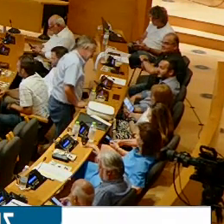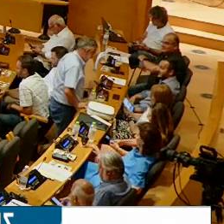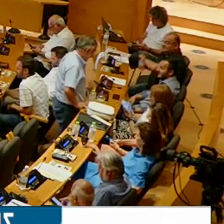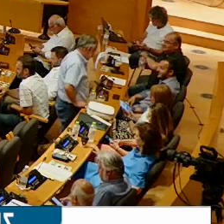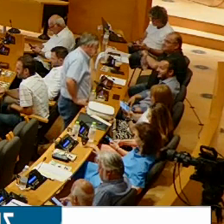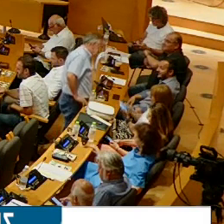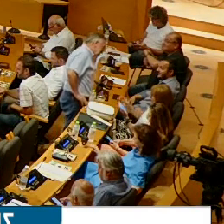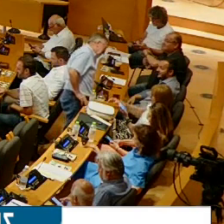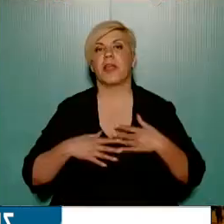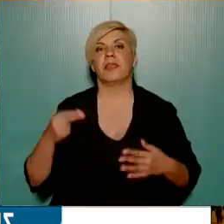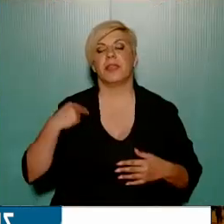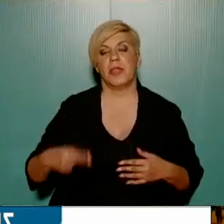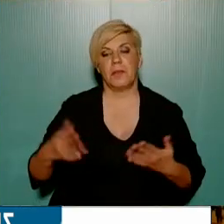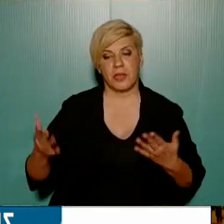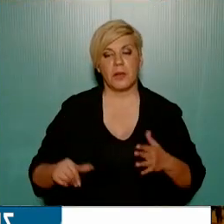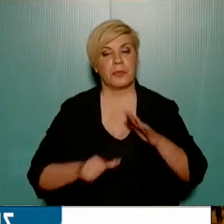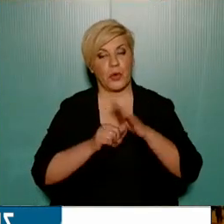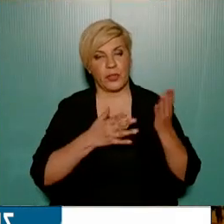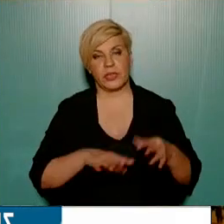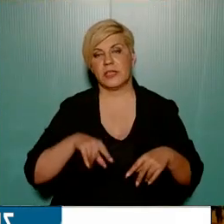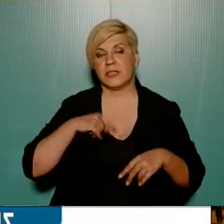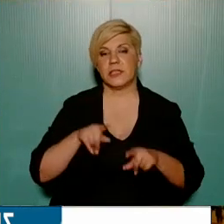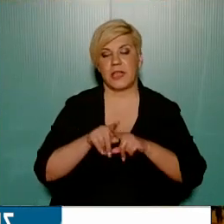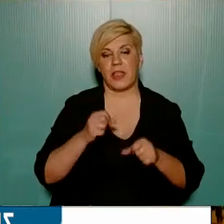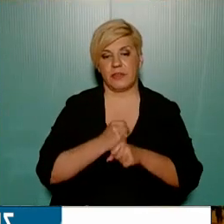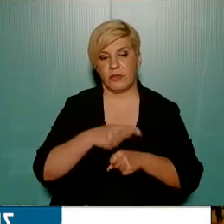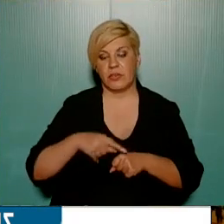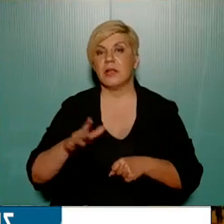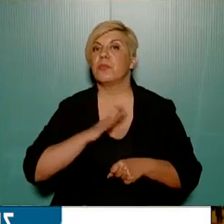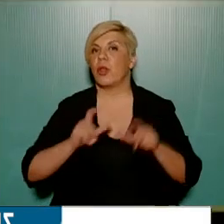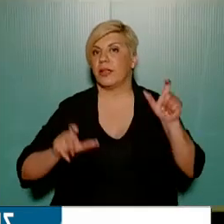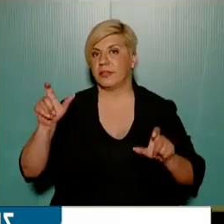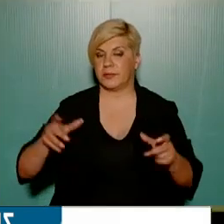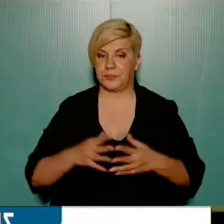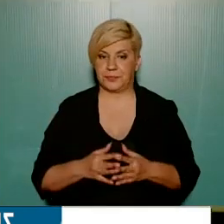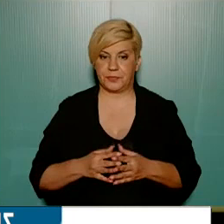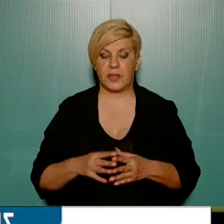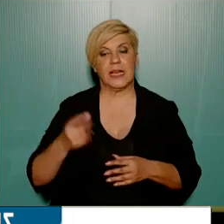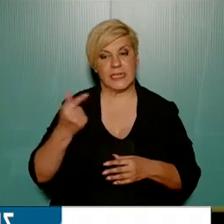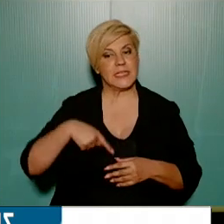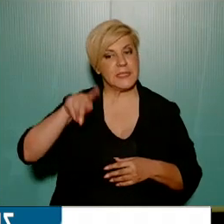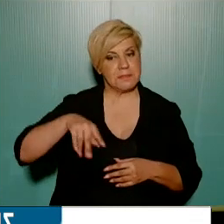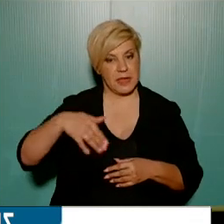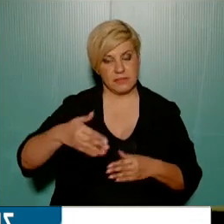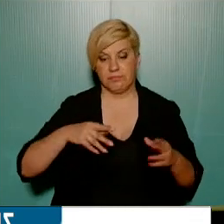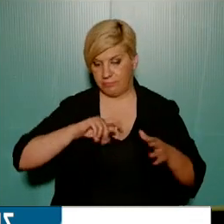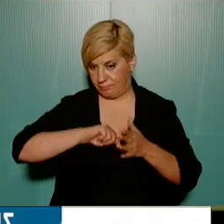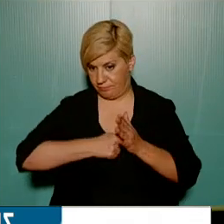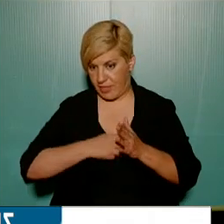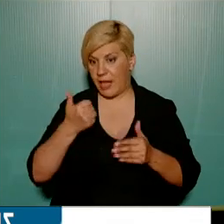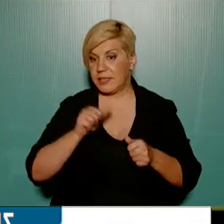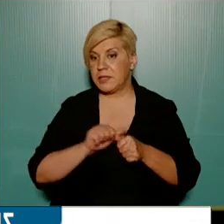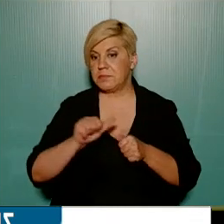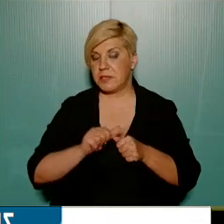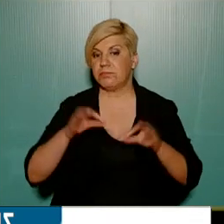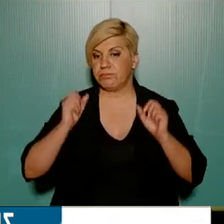Αγαπητέ Δήμαρχε, αγαπητέ Πρόεδρε, κυρίες και κύριοι συνάδελφοι, αγαπητοί μας συμπολίτες. Σε λίγες ημέρες συμπληρώνονται